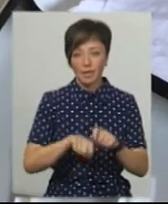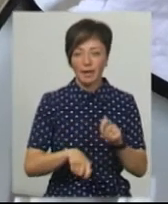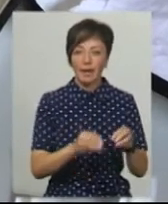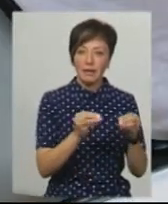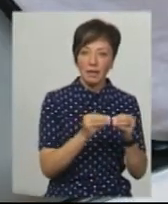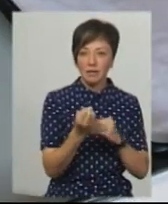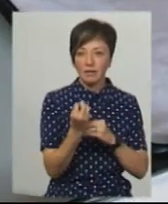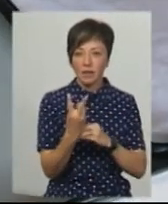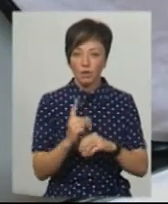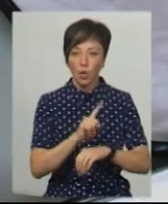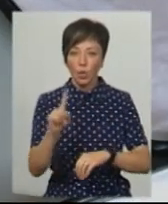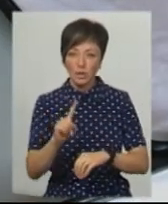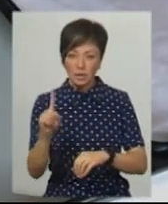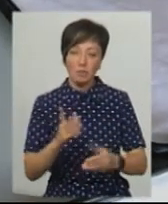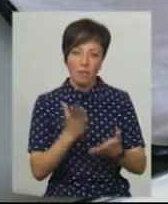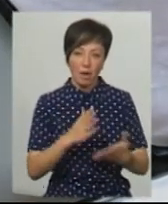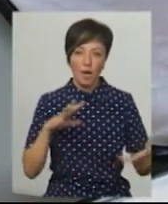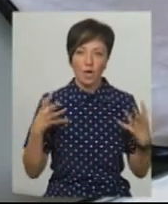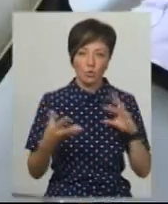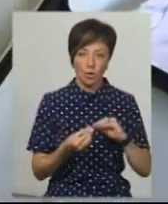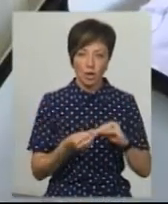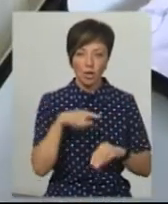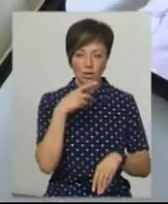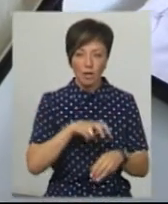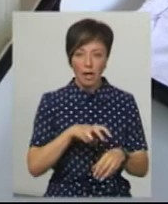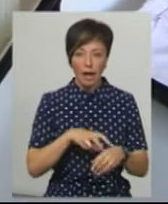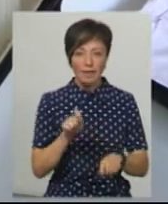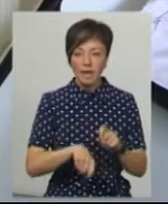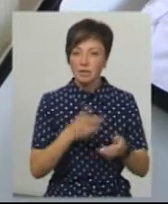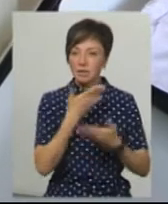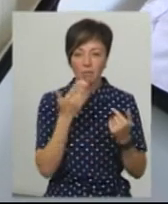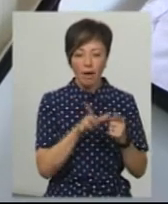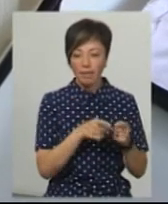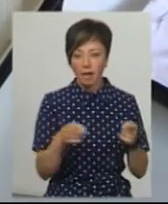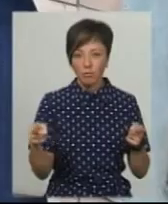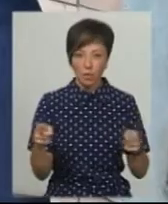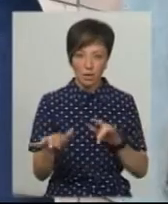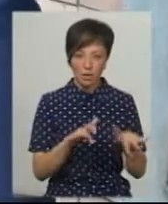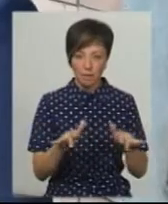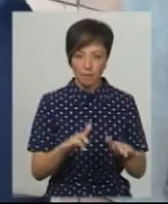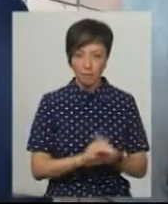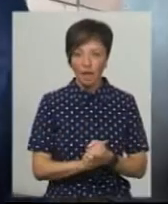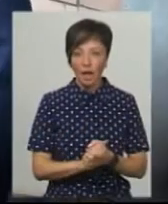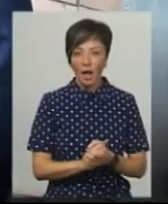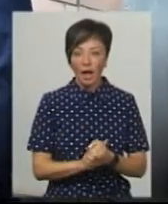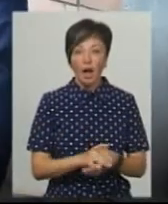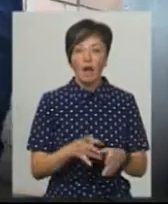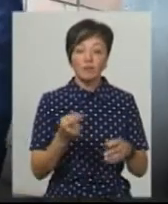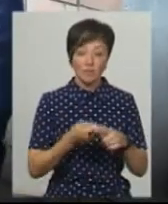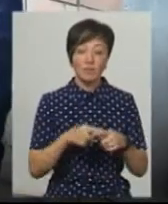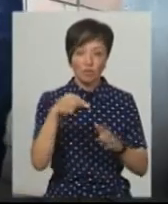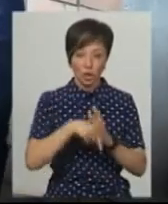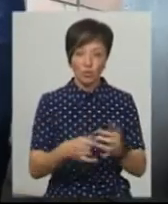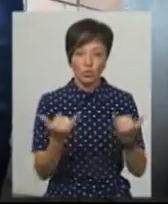моменту відбору тесту маємо результати, каже Ірина Шевченко. Тест не має терміну дії, говорить Олег Балашов. Він не має терміну дії, він засвідчує,